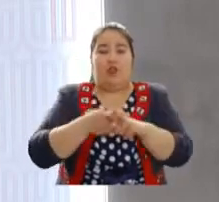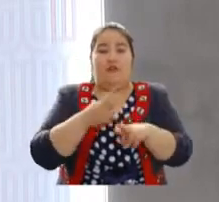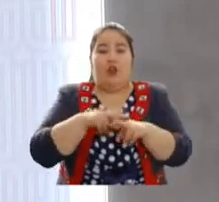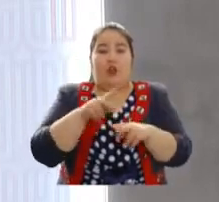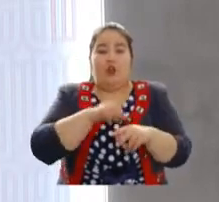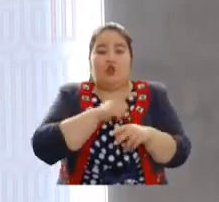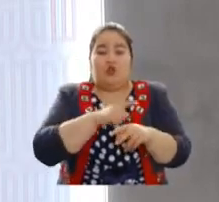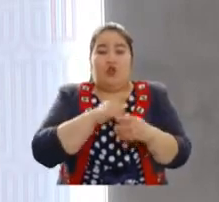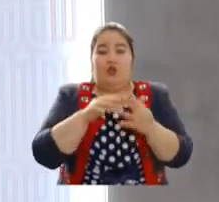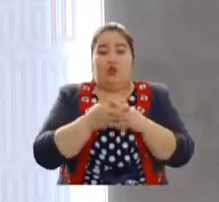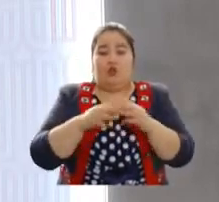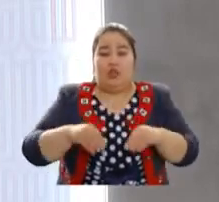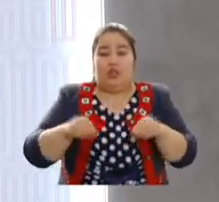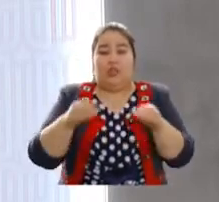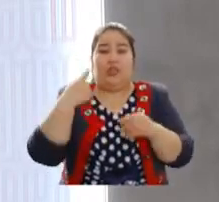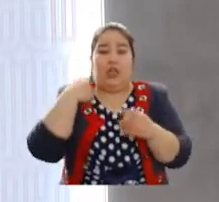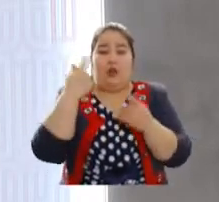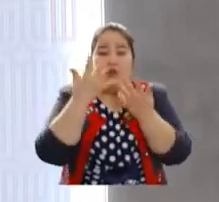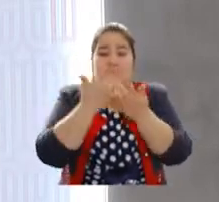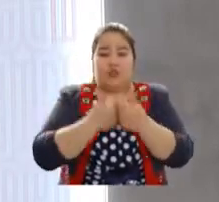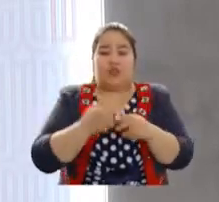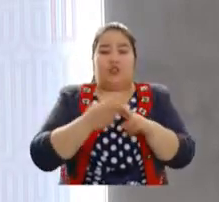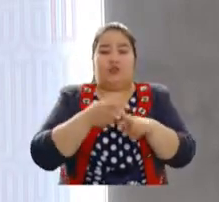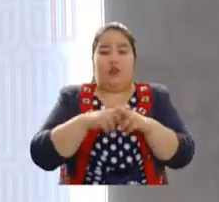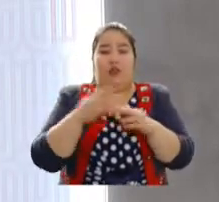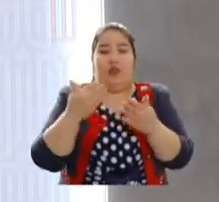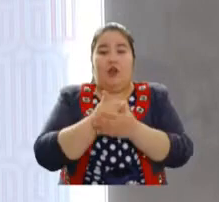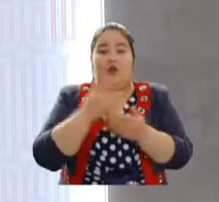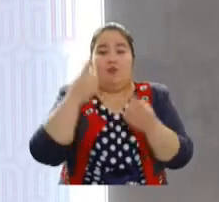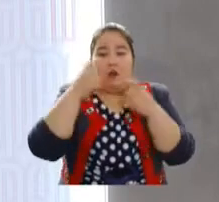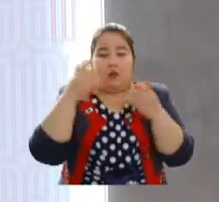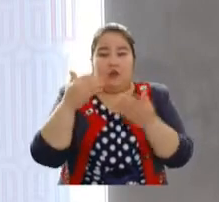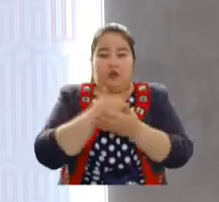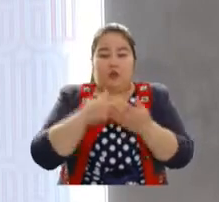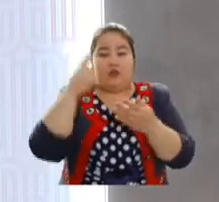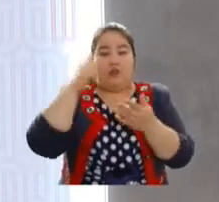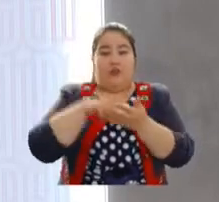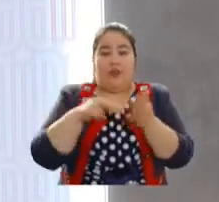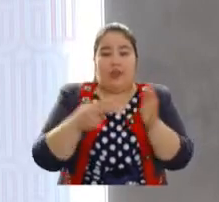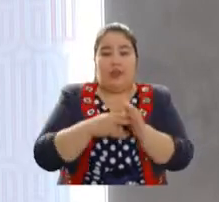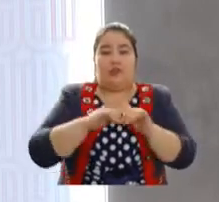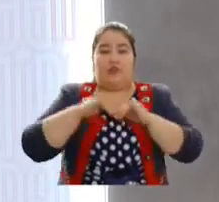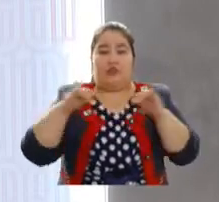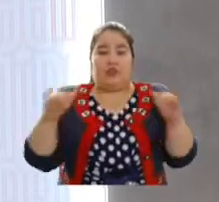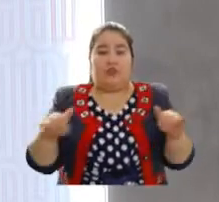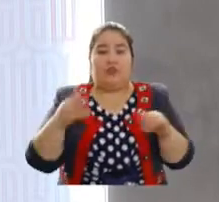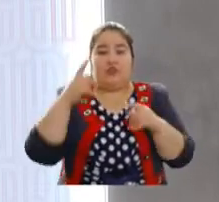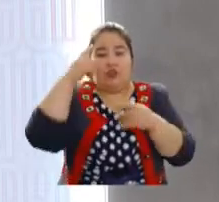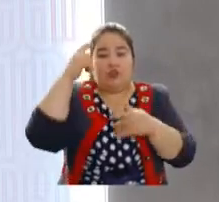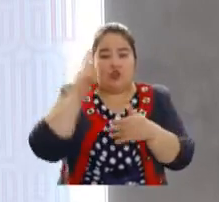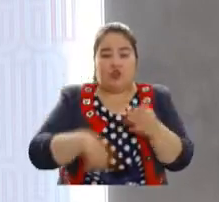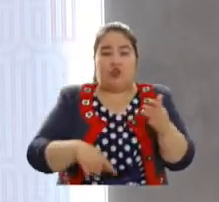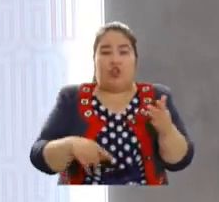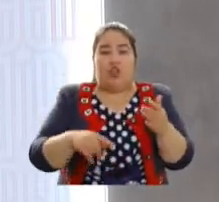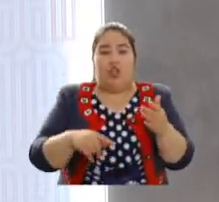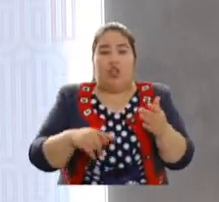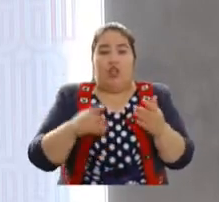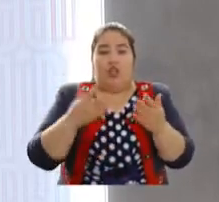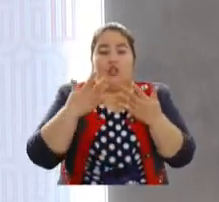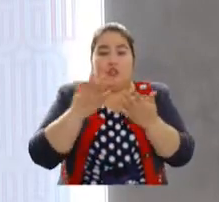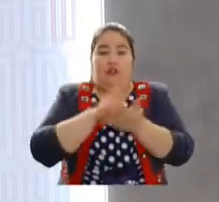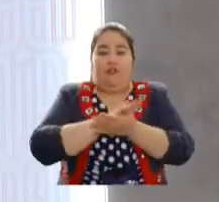xo'jaligini raqamlashtirish, statistik ma'lumotlarni to'plash, tahlil qilish va tarqatish, ishonchli va